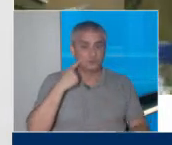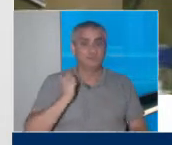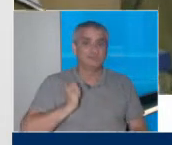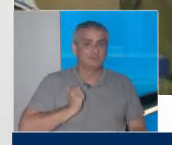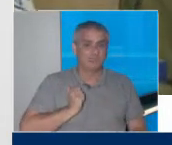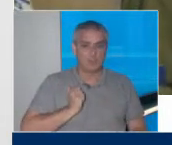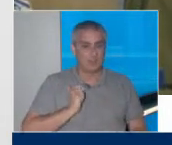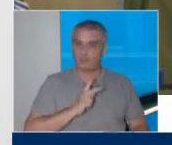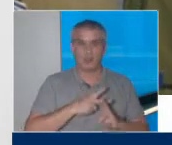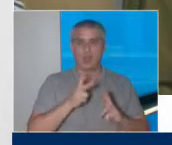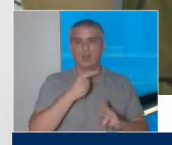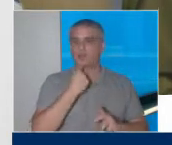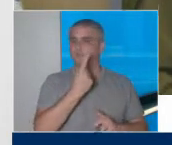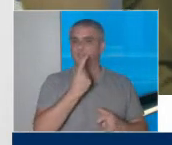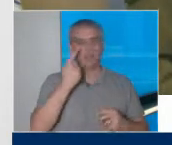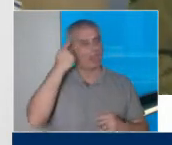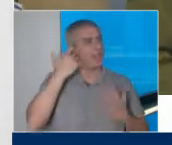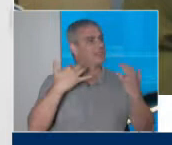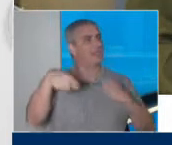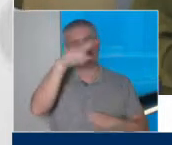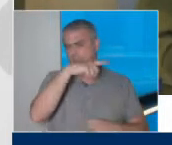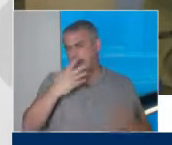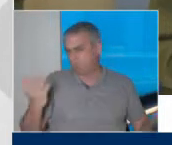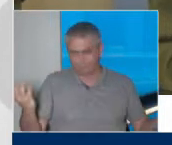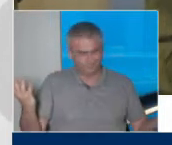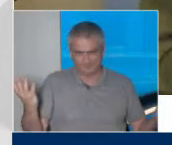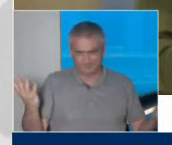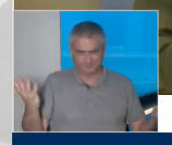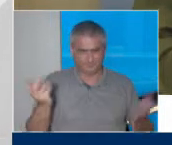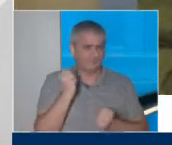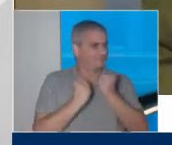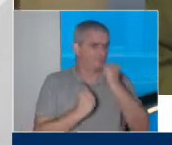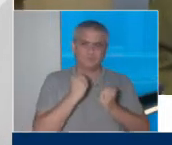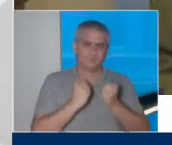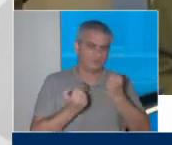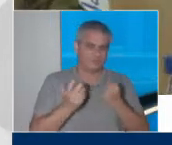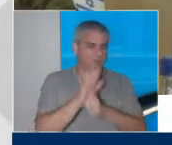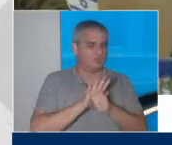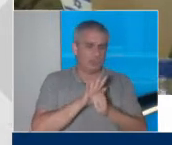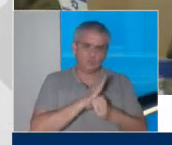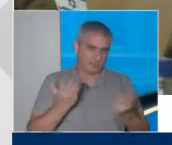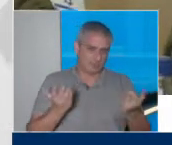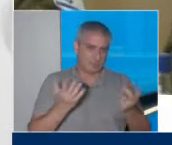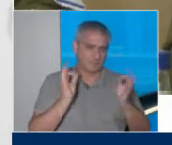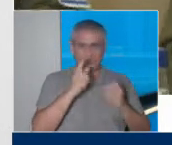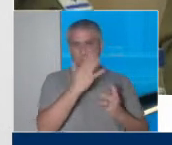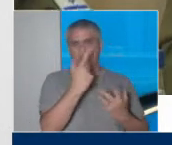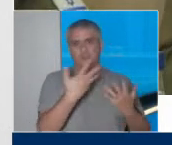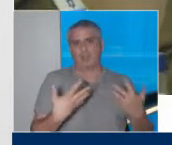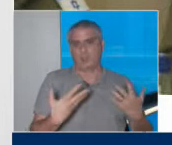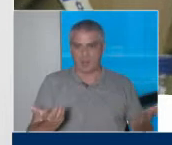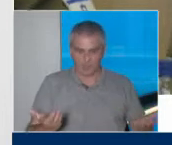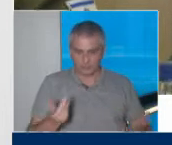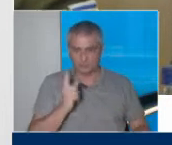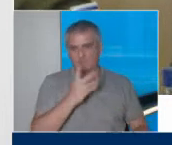לאו דווקא מכוון לדעת קהל. כי דעת קהל קשה מאוד לשכנע, כל שכן כשאתה חלש,